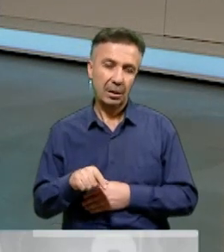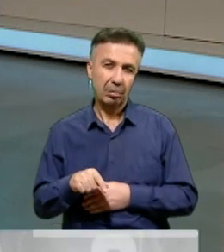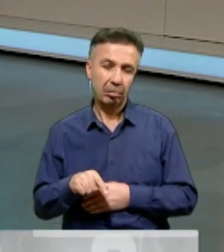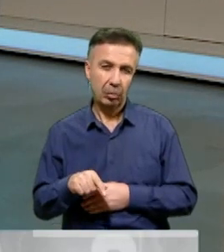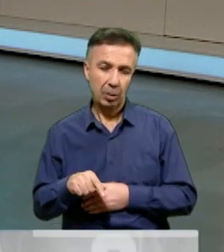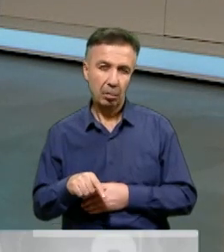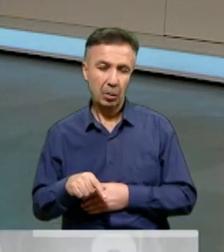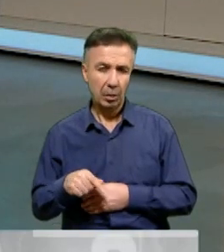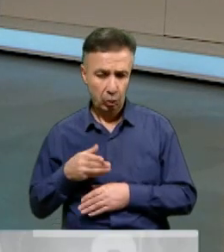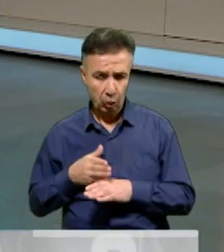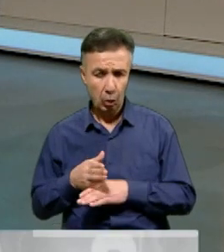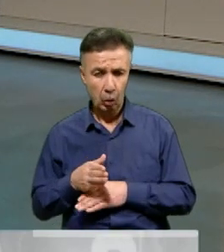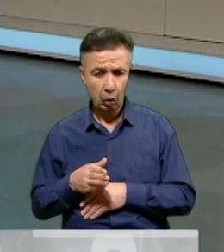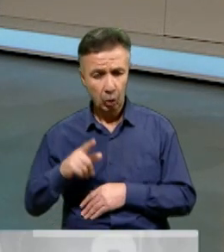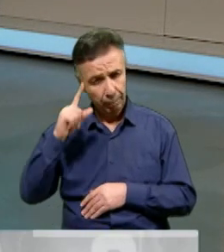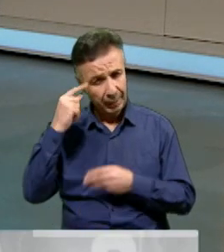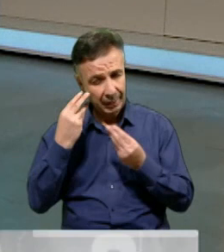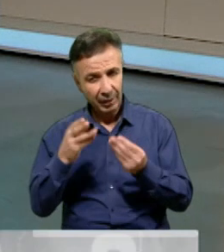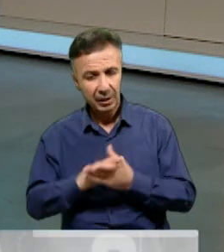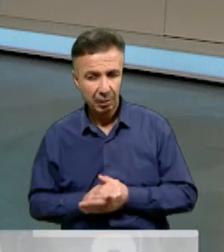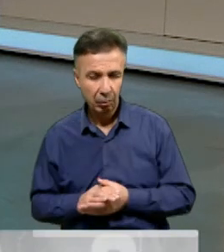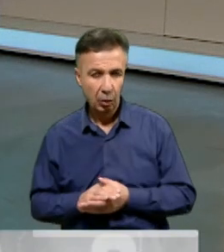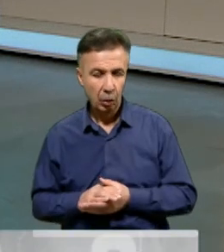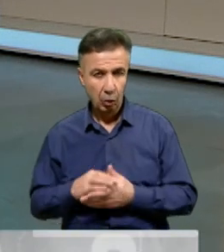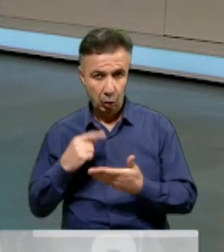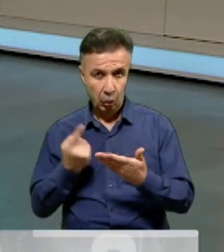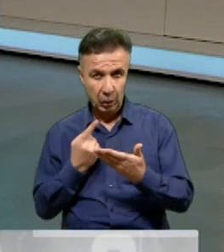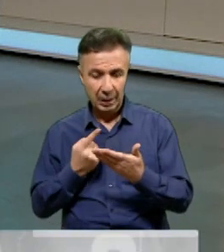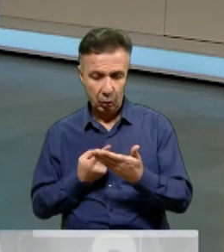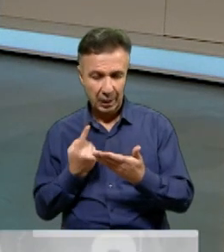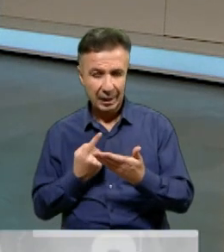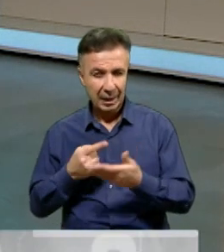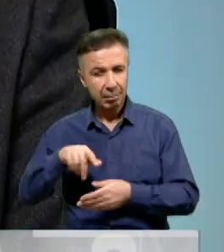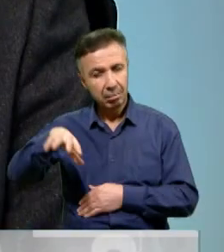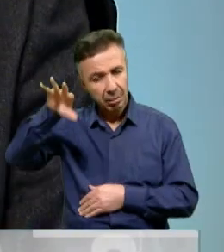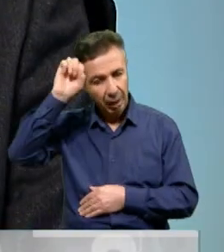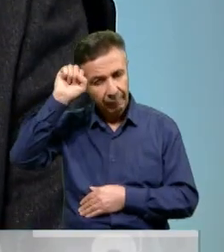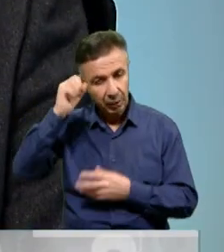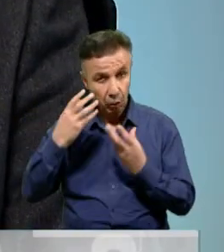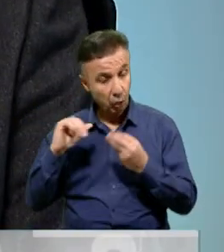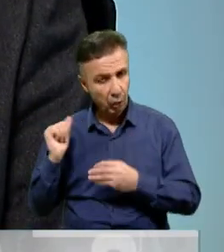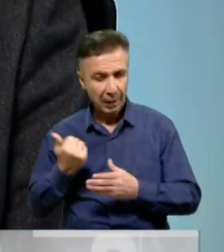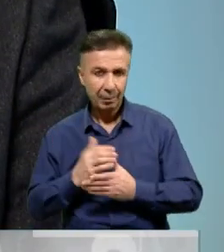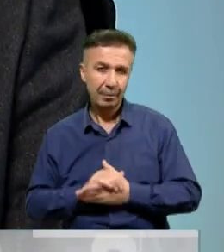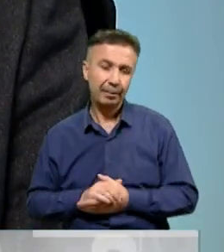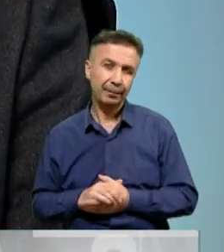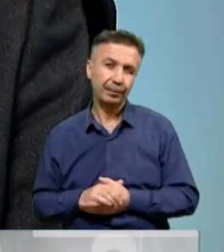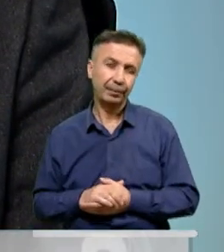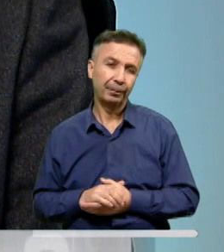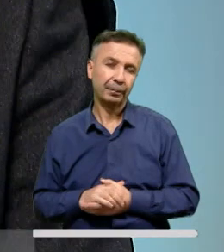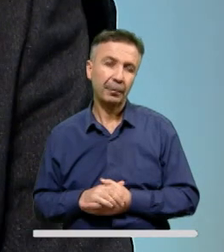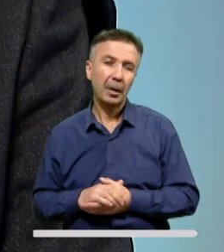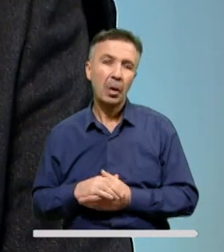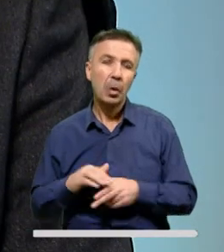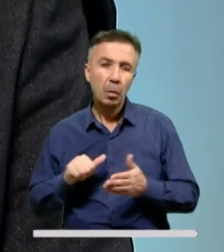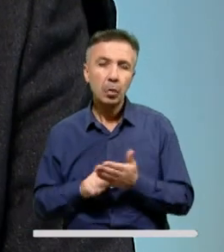sahih dini bilgiyi aktarabilsinler. O yüzden bu müessese çok önemli. Çok önemli. Bir de malumunuz bütün dünyada var ama